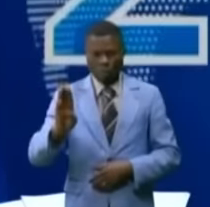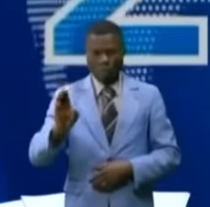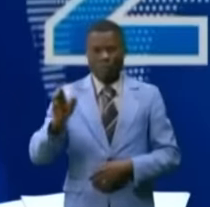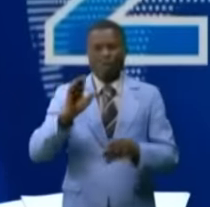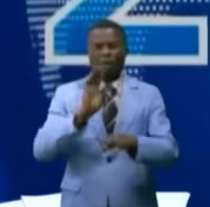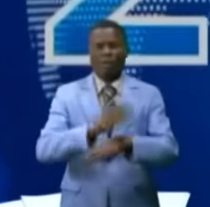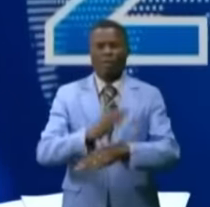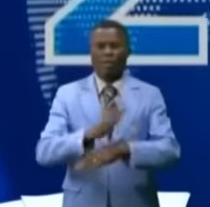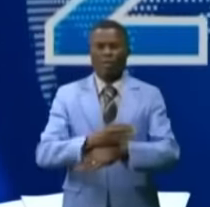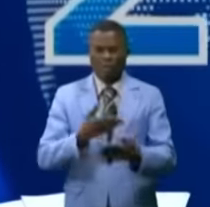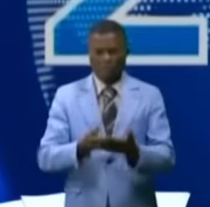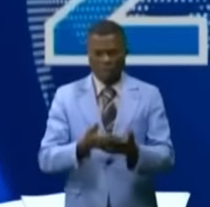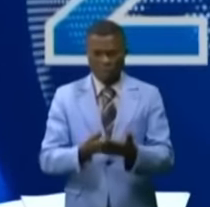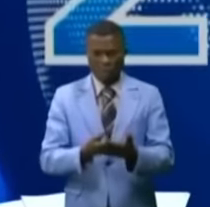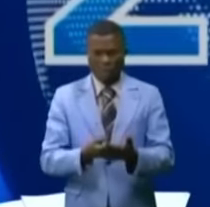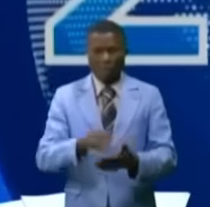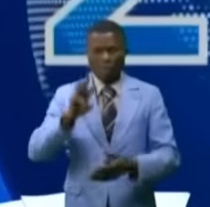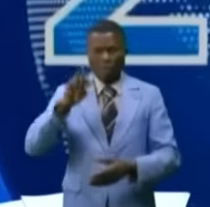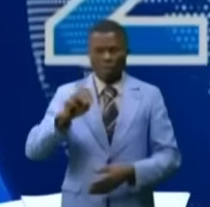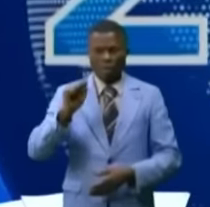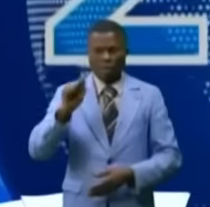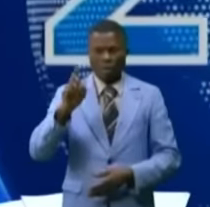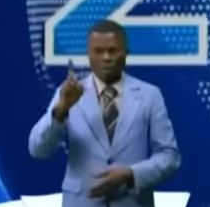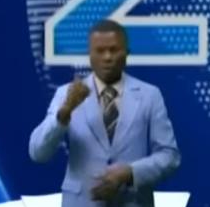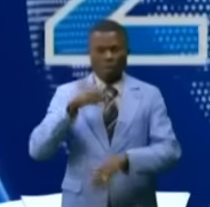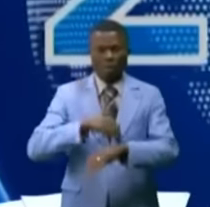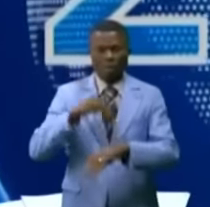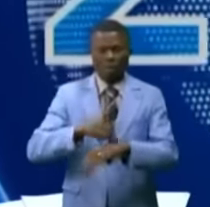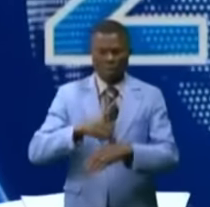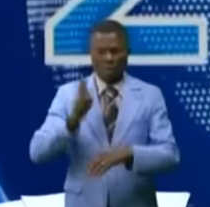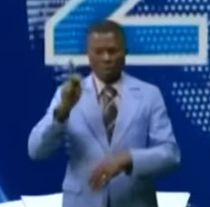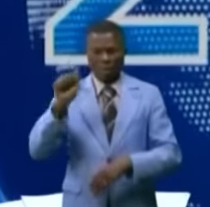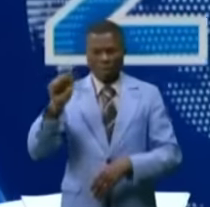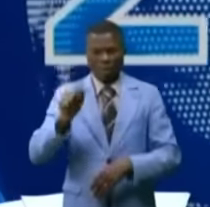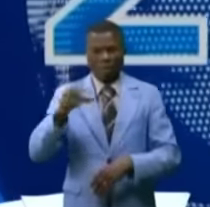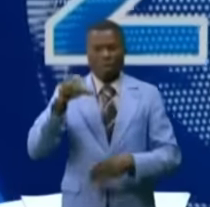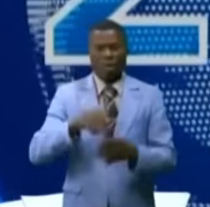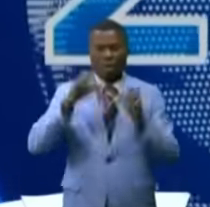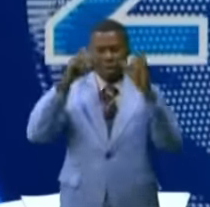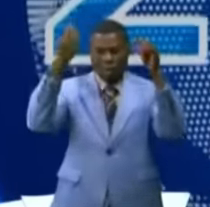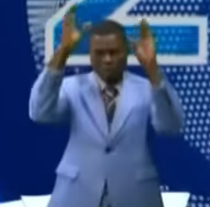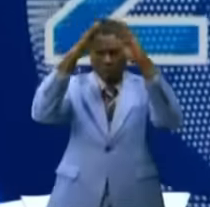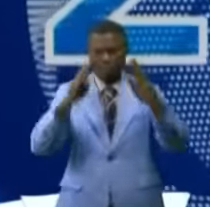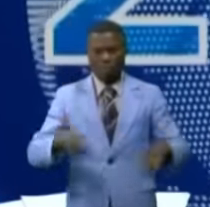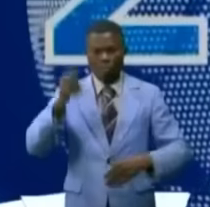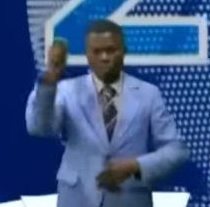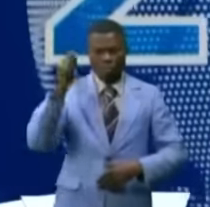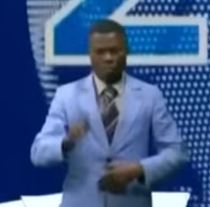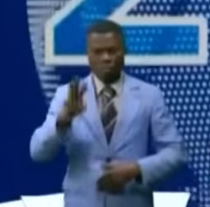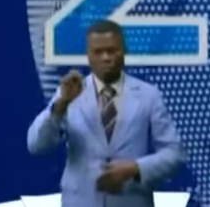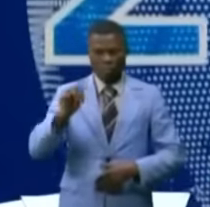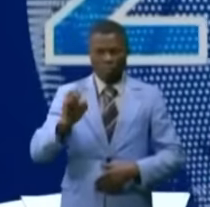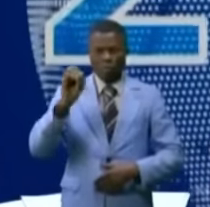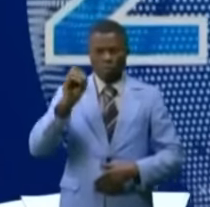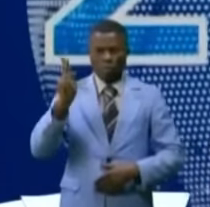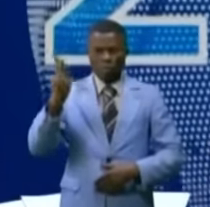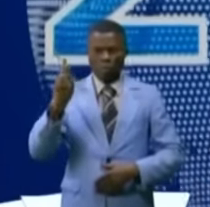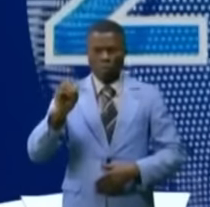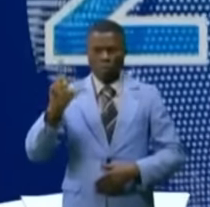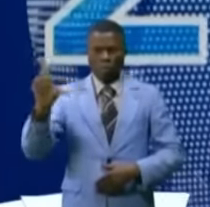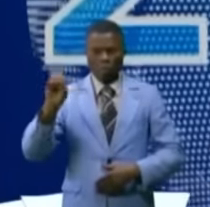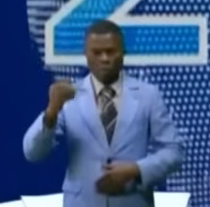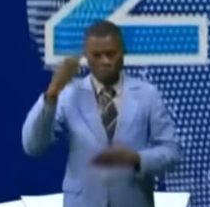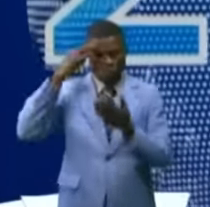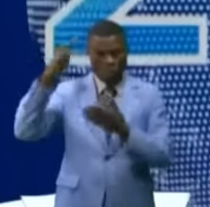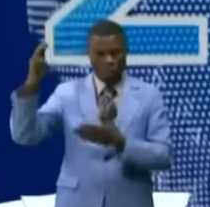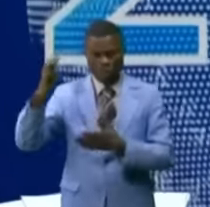Verte, Dumez, Matadi Mayo, Matadi Kibala, Kambadia Dingi, Masangambila, Monkole, Mongafula, Commune